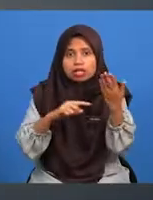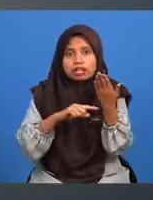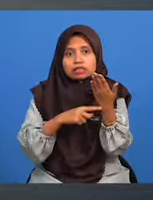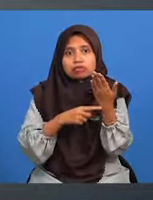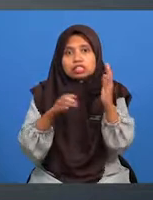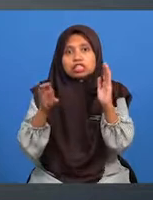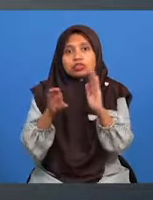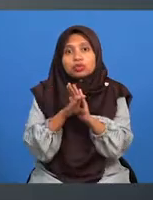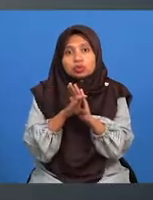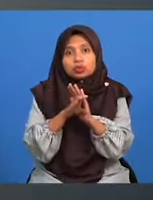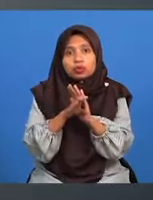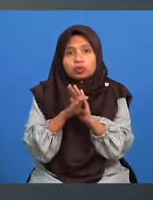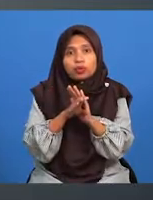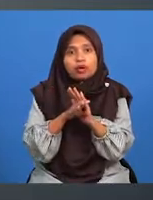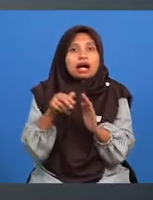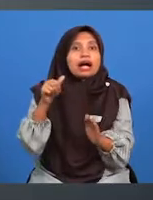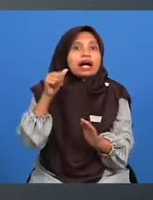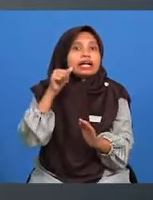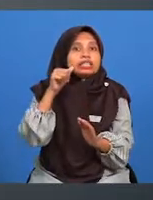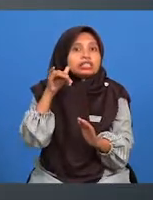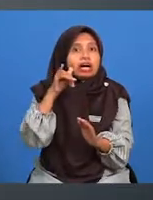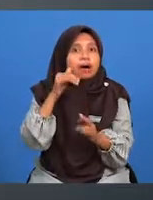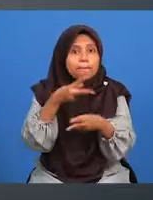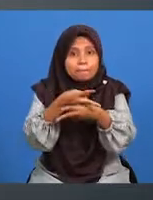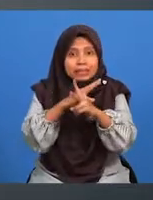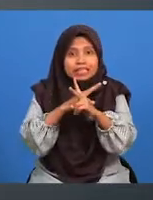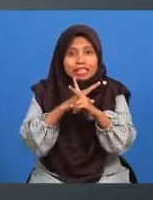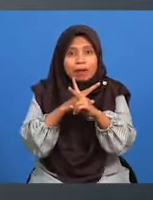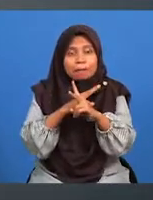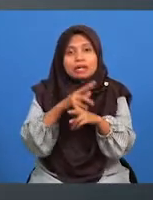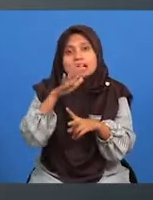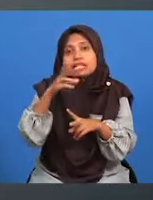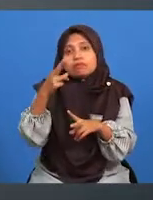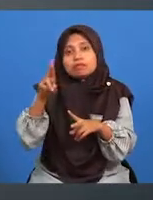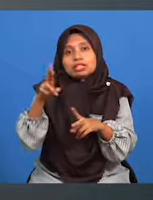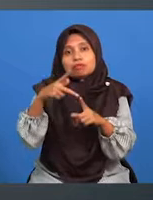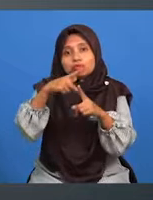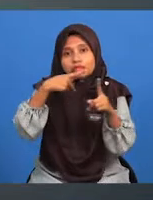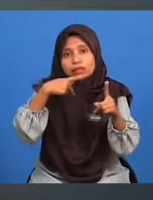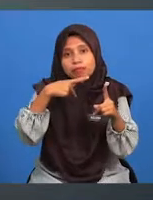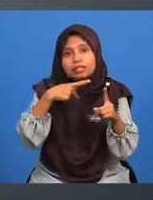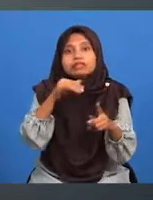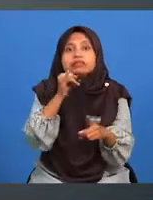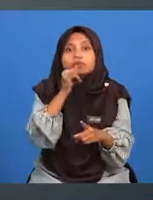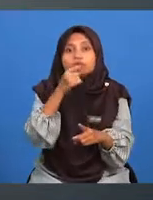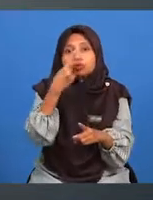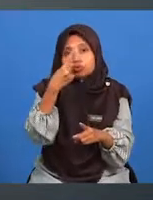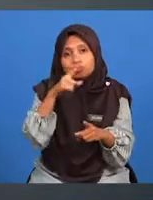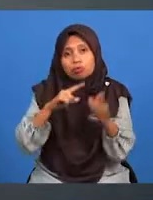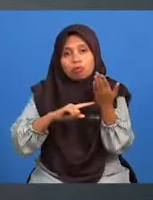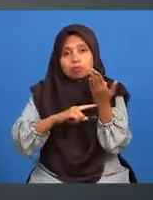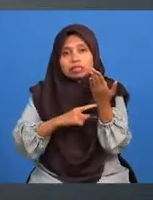Al-Qardu ialah Aisyah meminjam ringgit Malaysia 5,000 daripada ibunya, Puan Maryam,